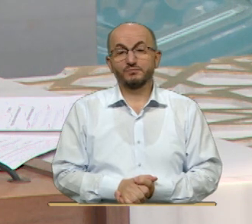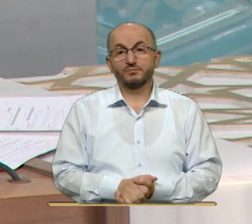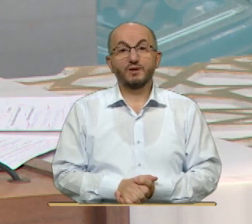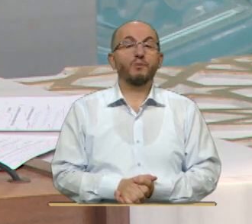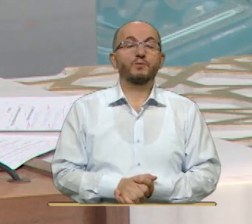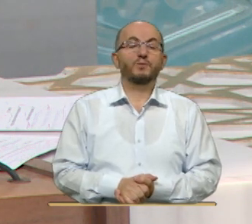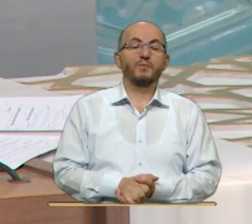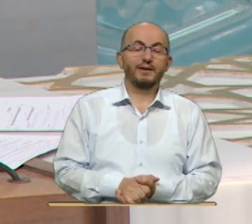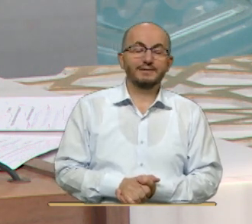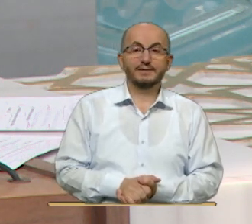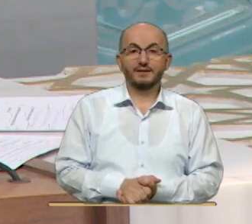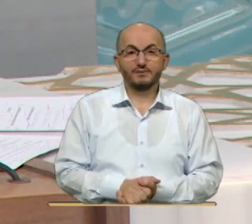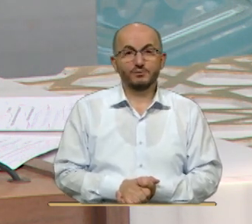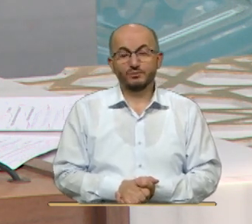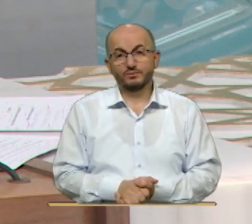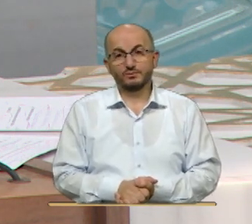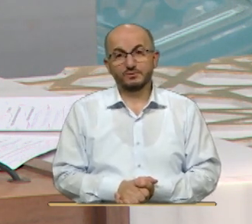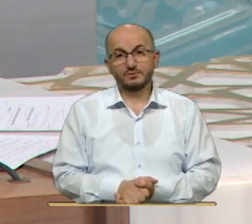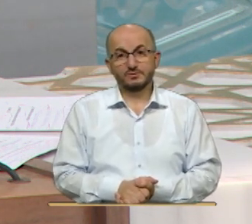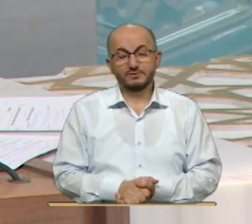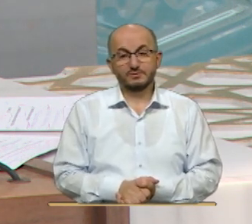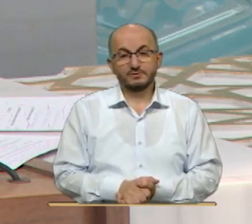yuhricuhum minezzulumati ilen nur.